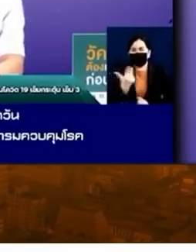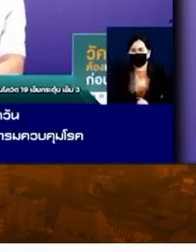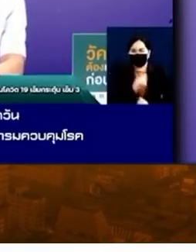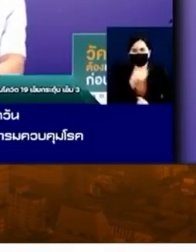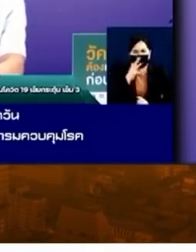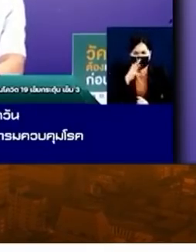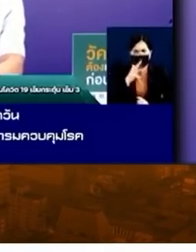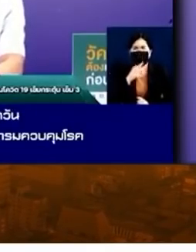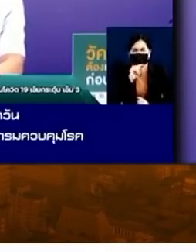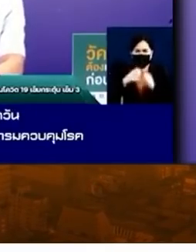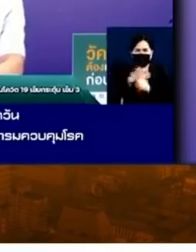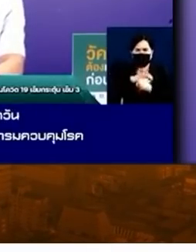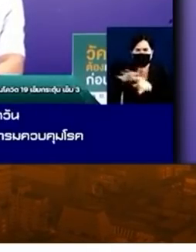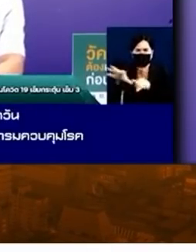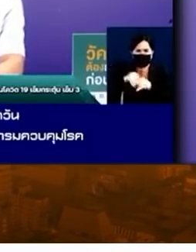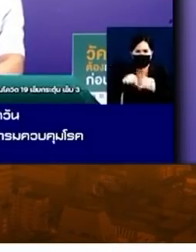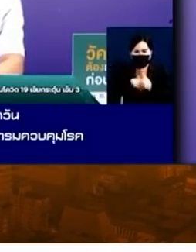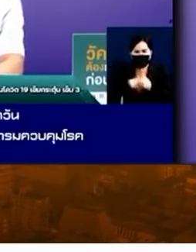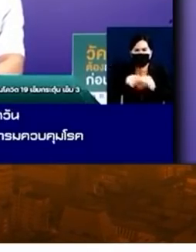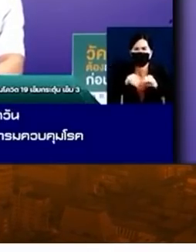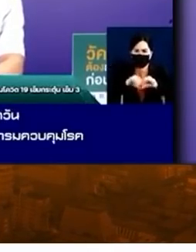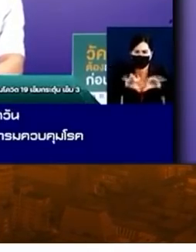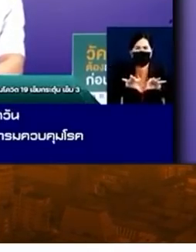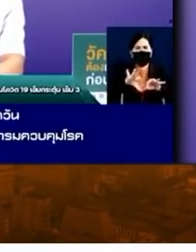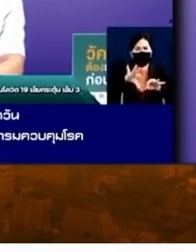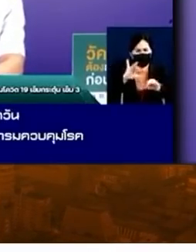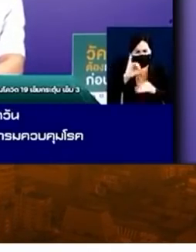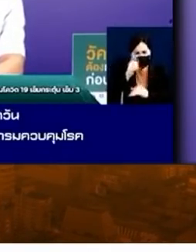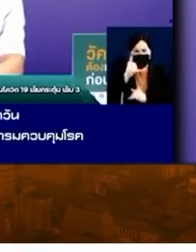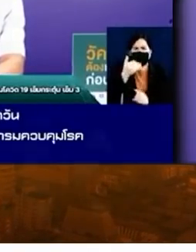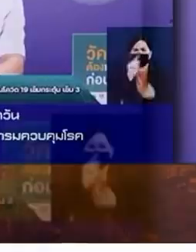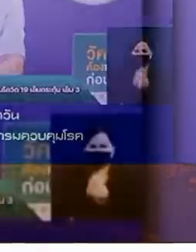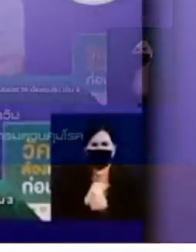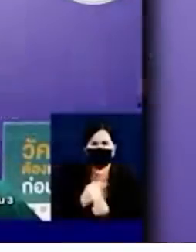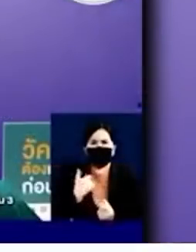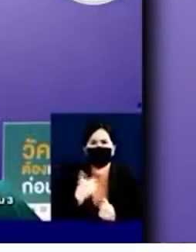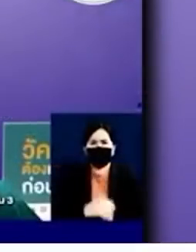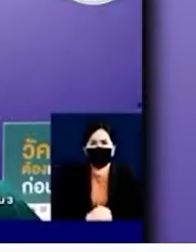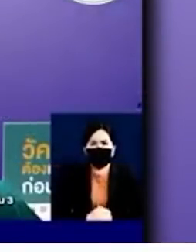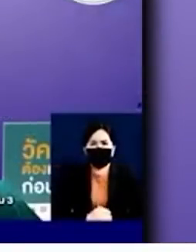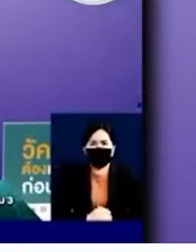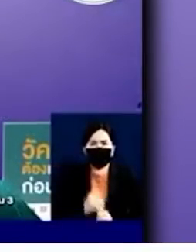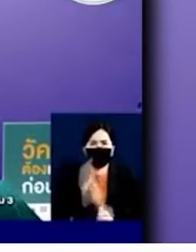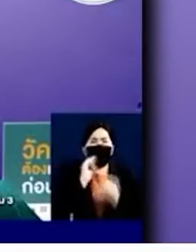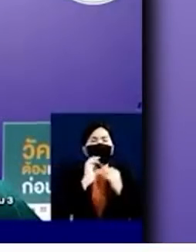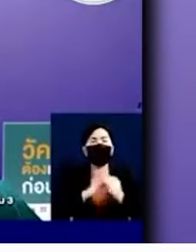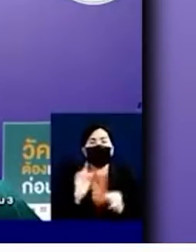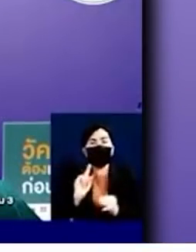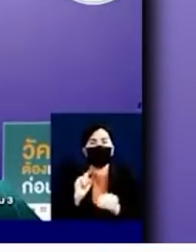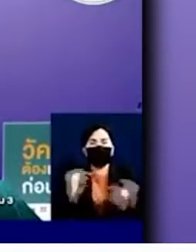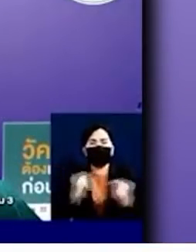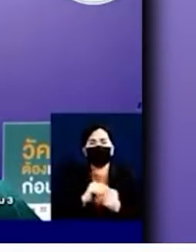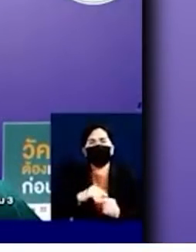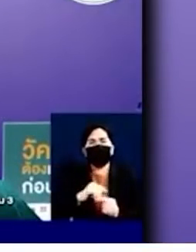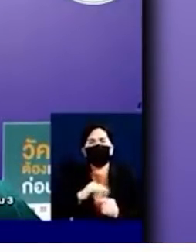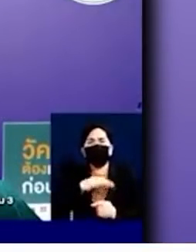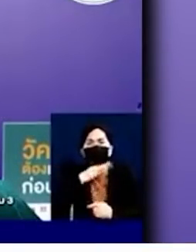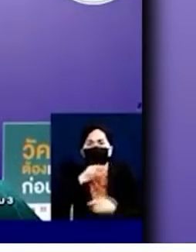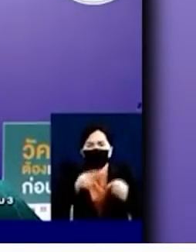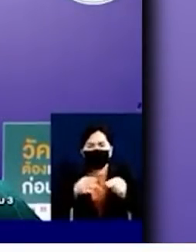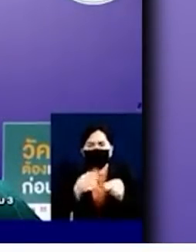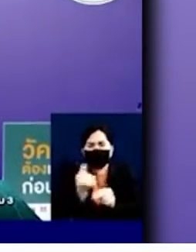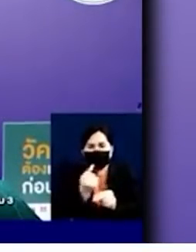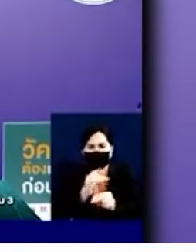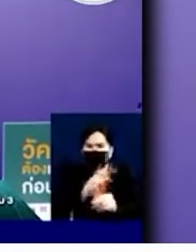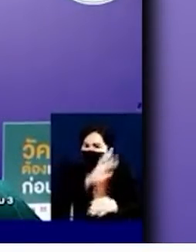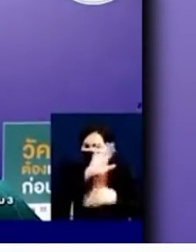าใกล้ชิดแล้วกินแป๊บเดียวแล้วให้กลับ ครับ อย่าเยินเยอะอย่ายืดเยื้ออย่ายาวนานแล้วก็ให้ฉีดวัคซีนเข็มกระ